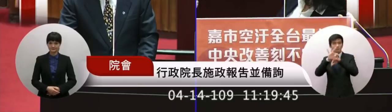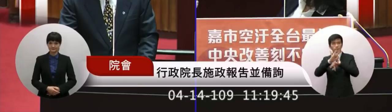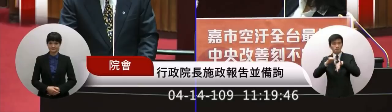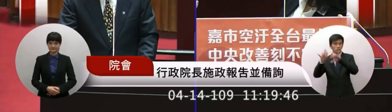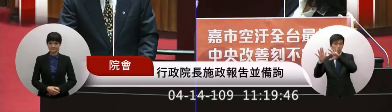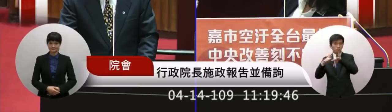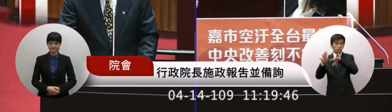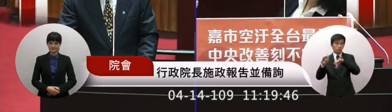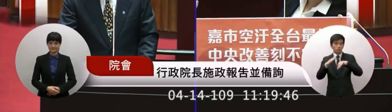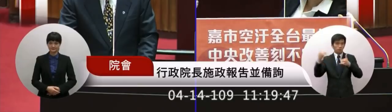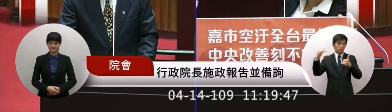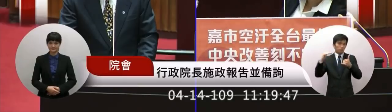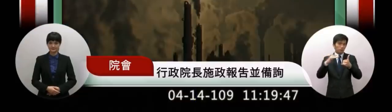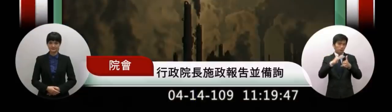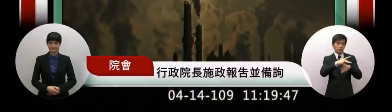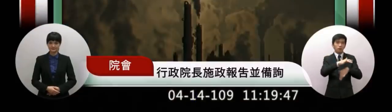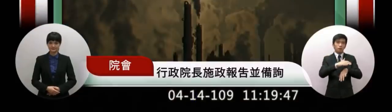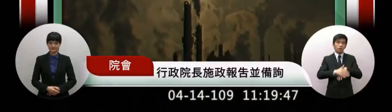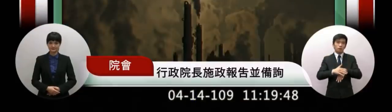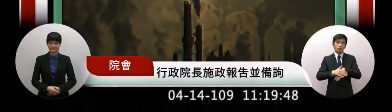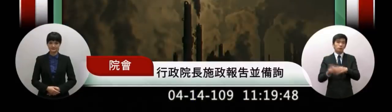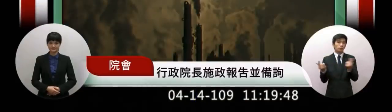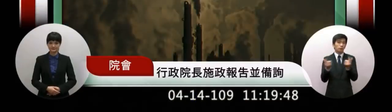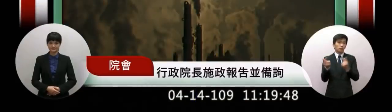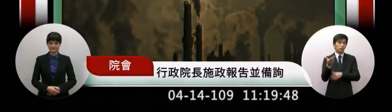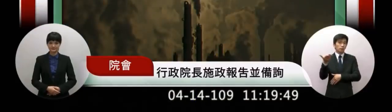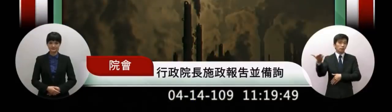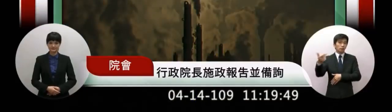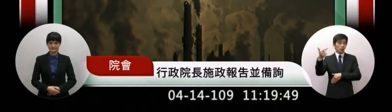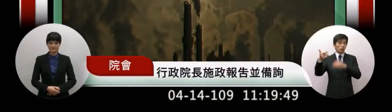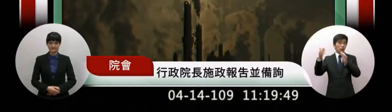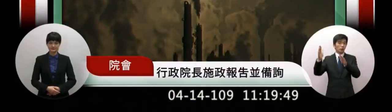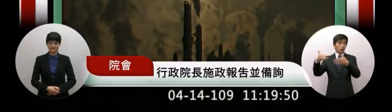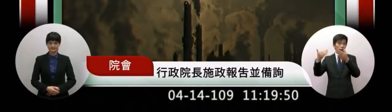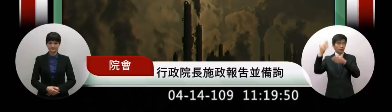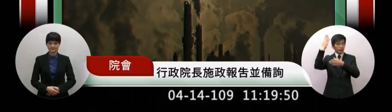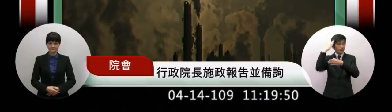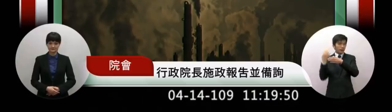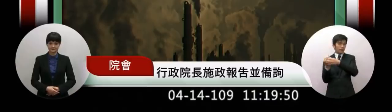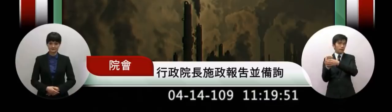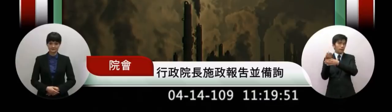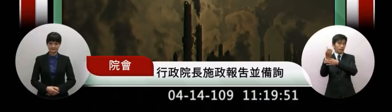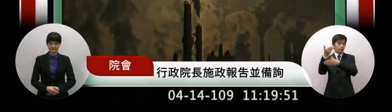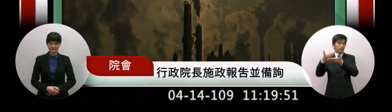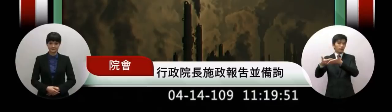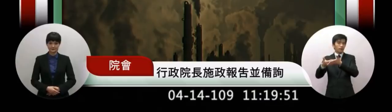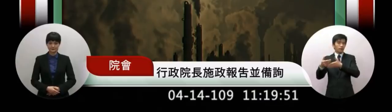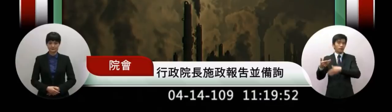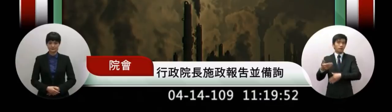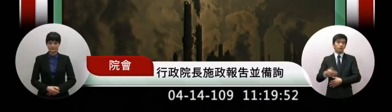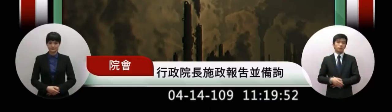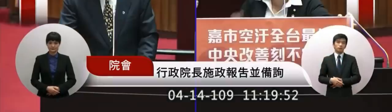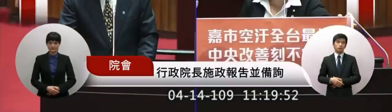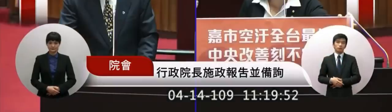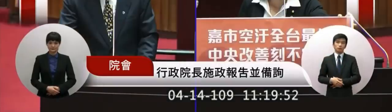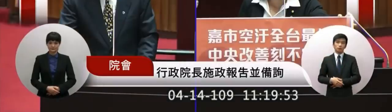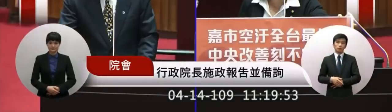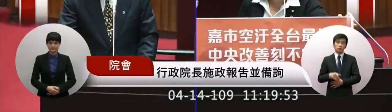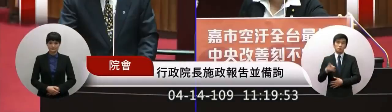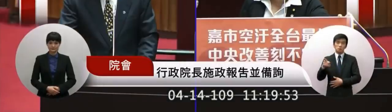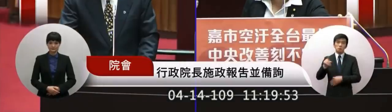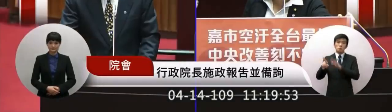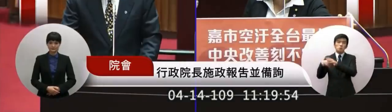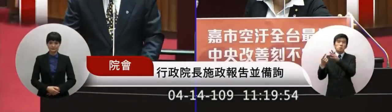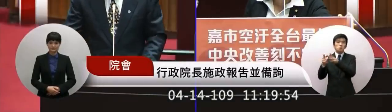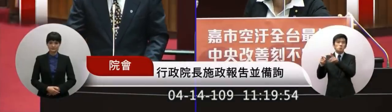這個這個六輕的你們都在他的所在監測